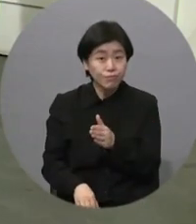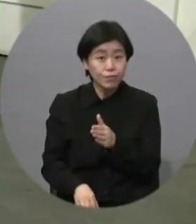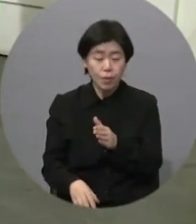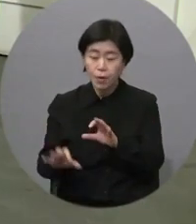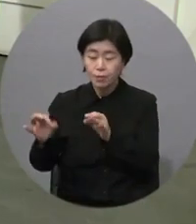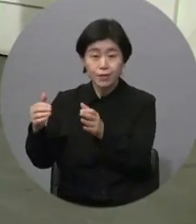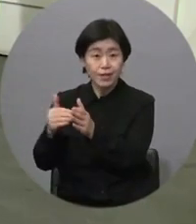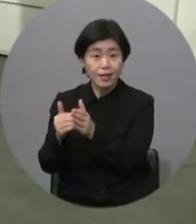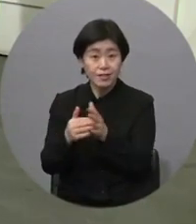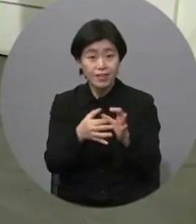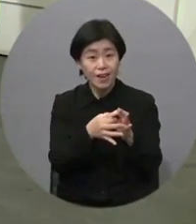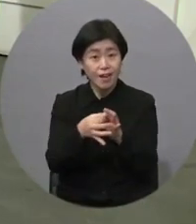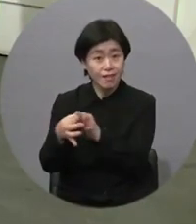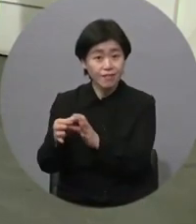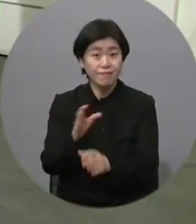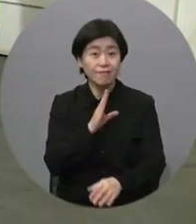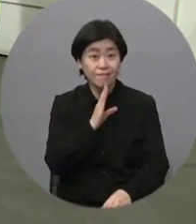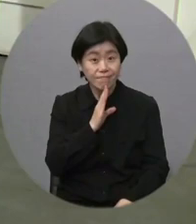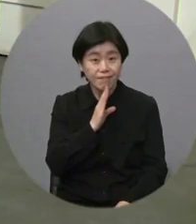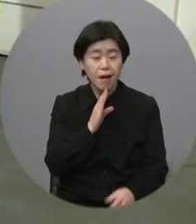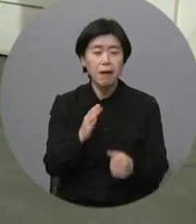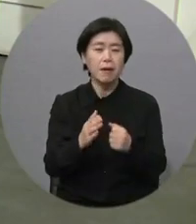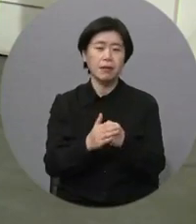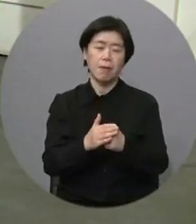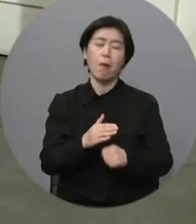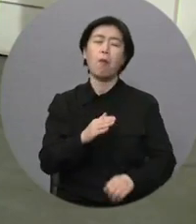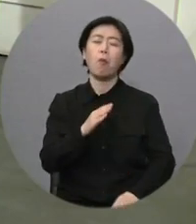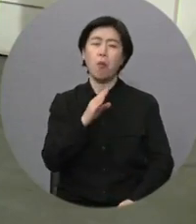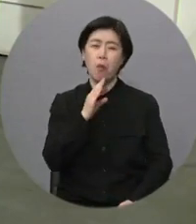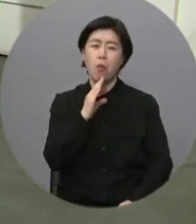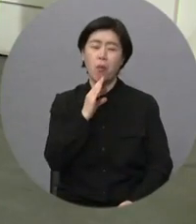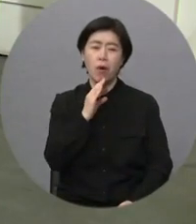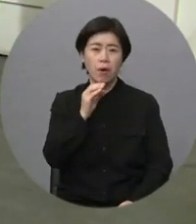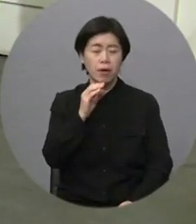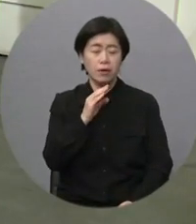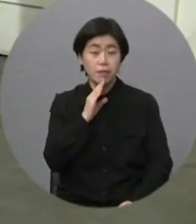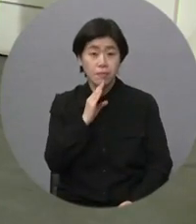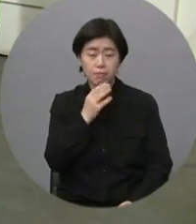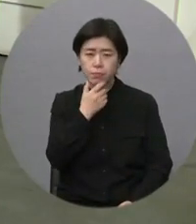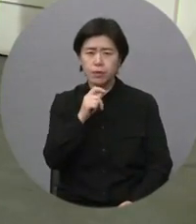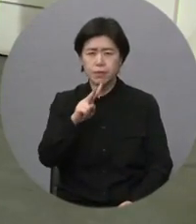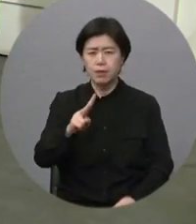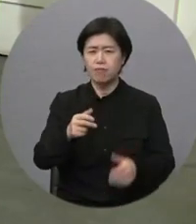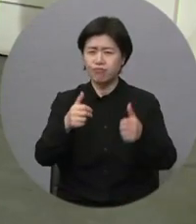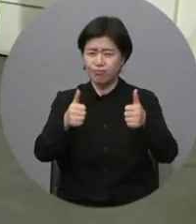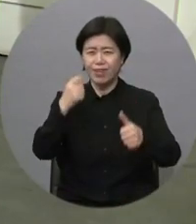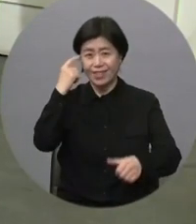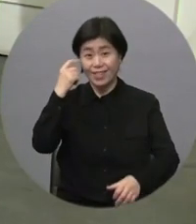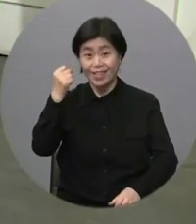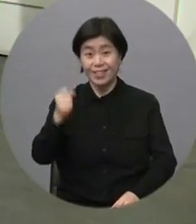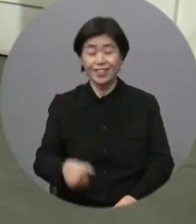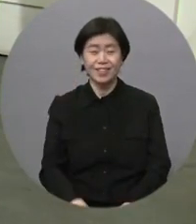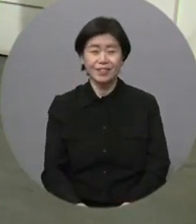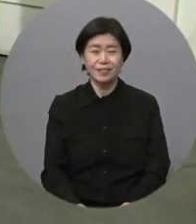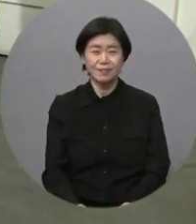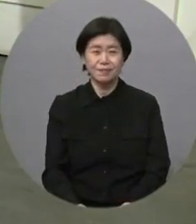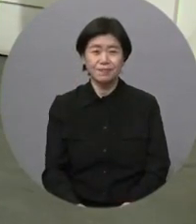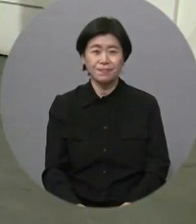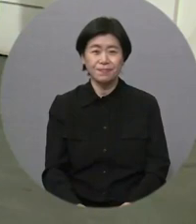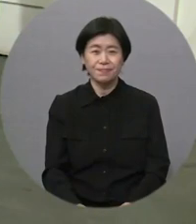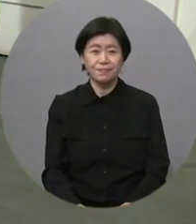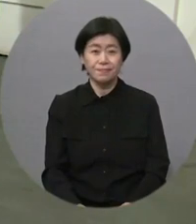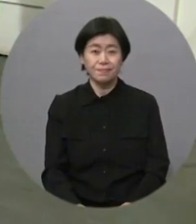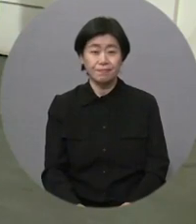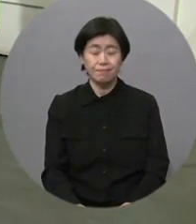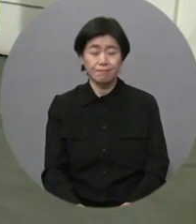한다고 하니까. 네. 아, 역시 복지TV구나 라는 생각이 듭니다. 네, 저희가 또